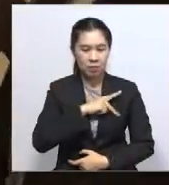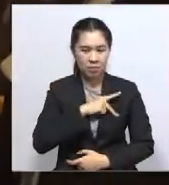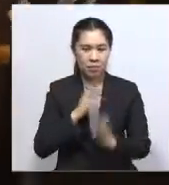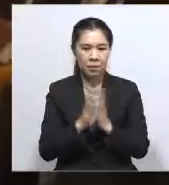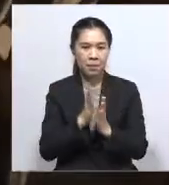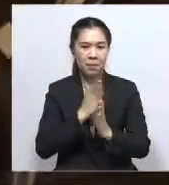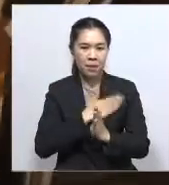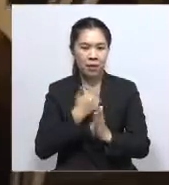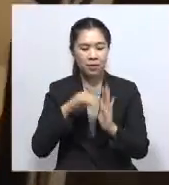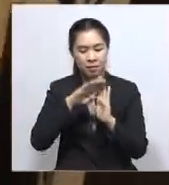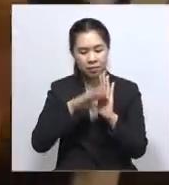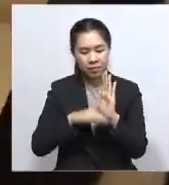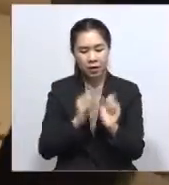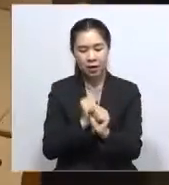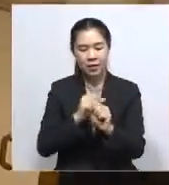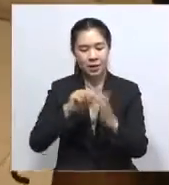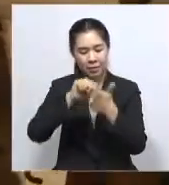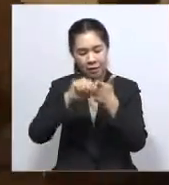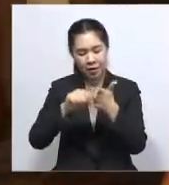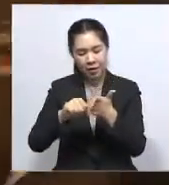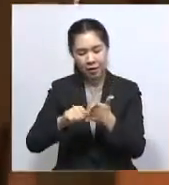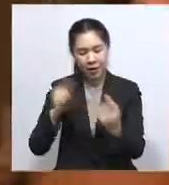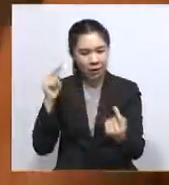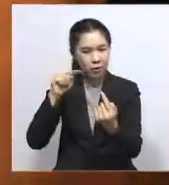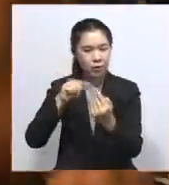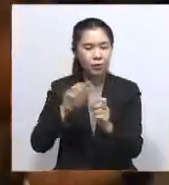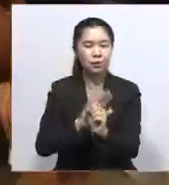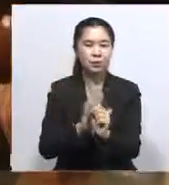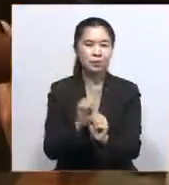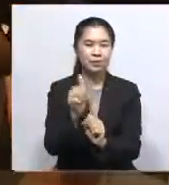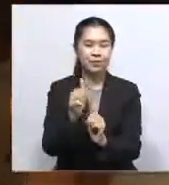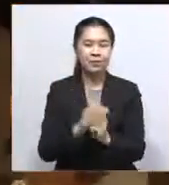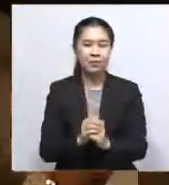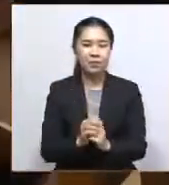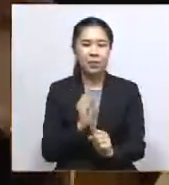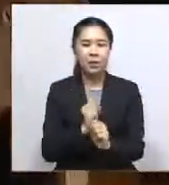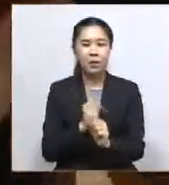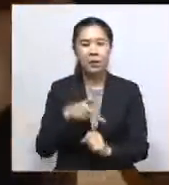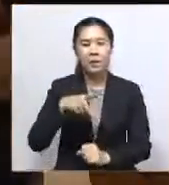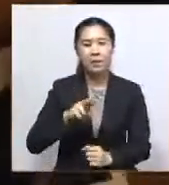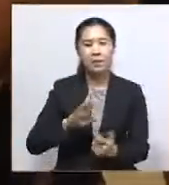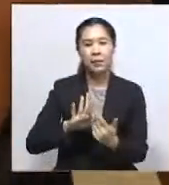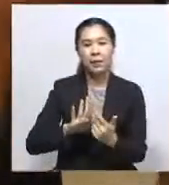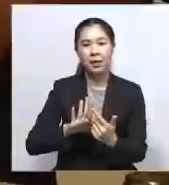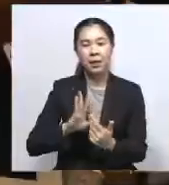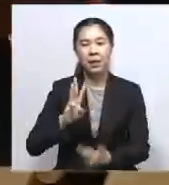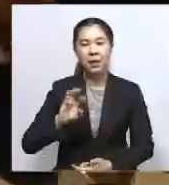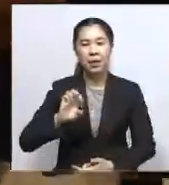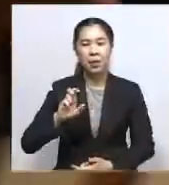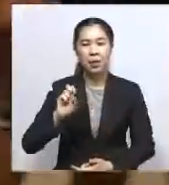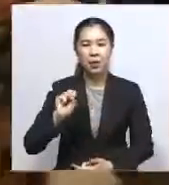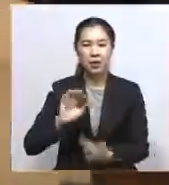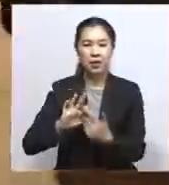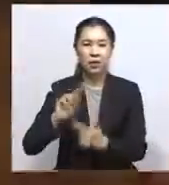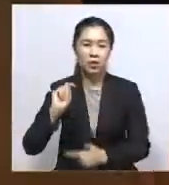ที่จะมีการดำเนินการให้เกิดความเหมาะสมสำหรับการดำเนินการกับพระภิกษุนะคะทางรองนายกรัฐมนตรีชี้แจงมาด้ว